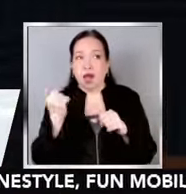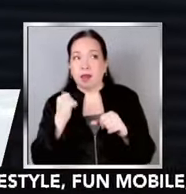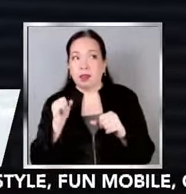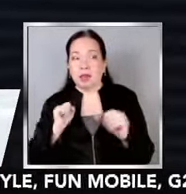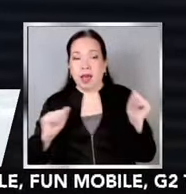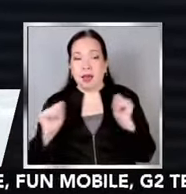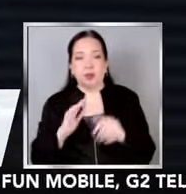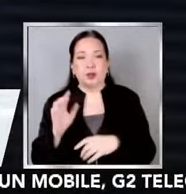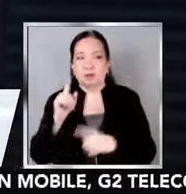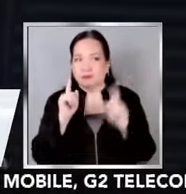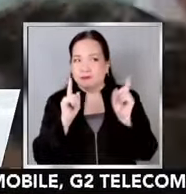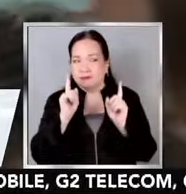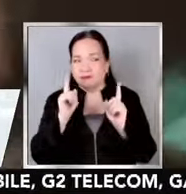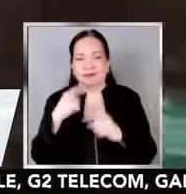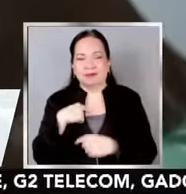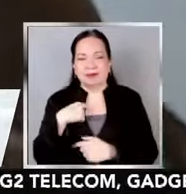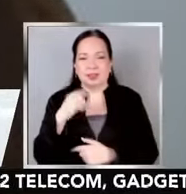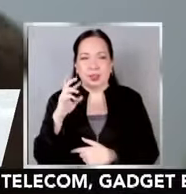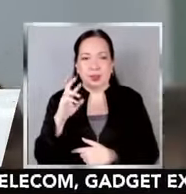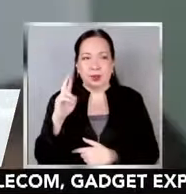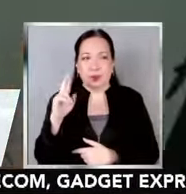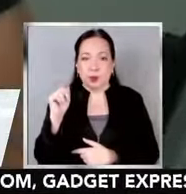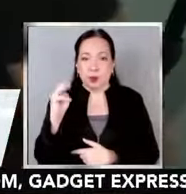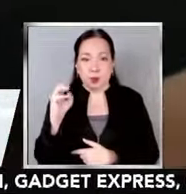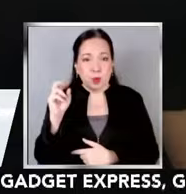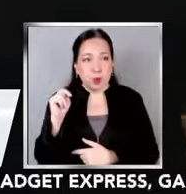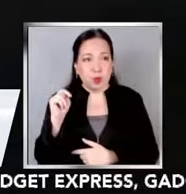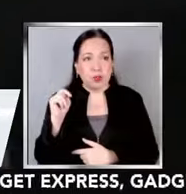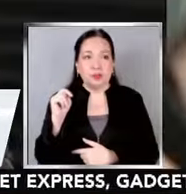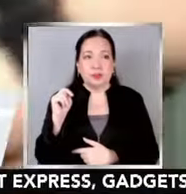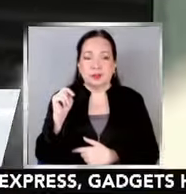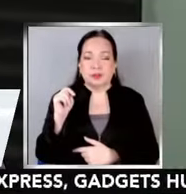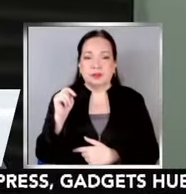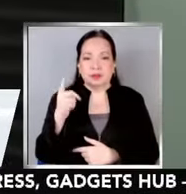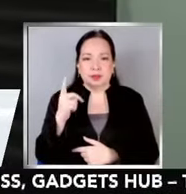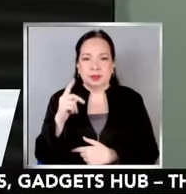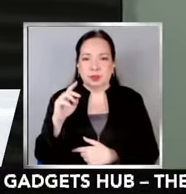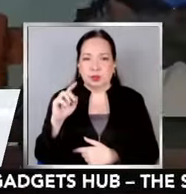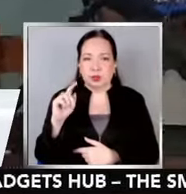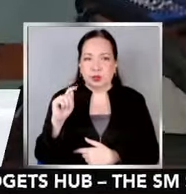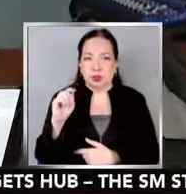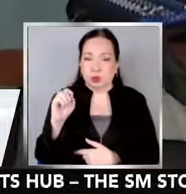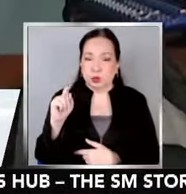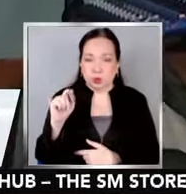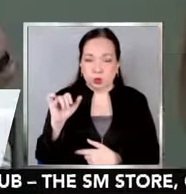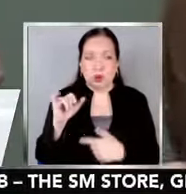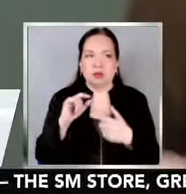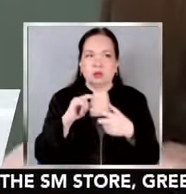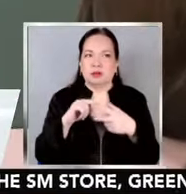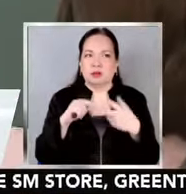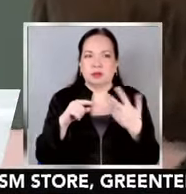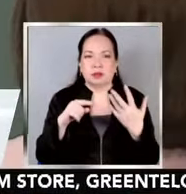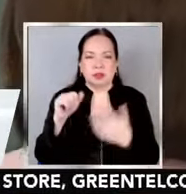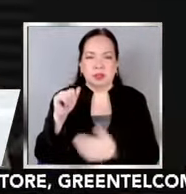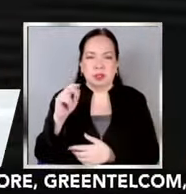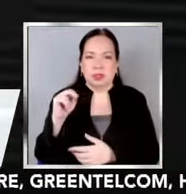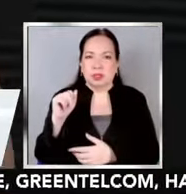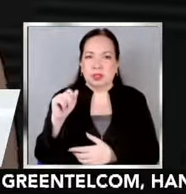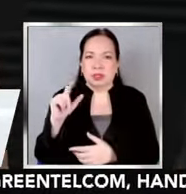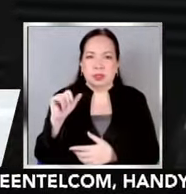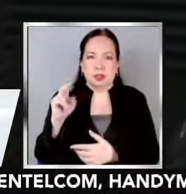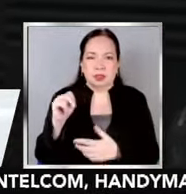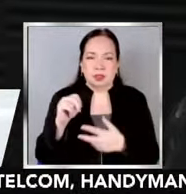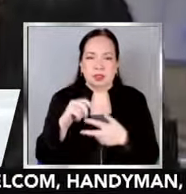Concepcion, Mon Confiado, Kokoy De Santos, Royce Cabrera, Kaloy Tingkungko, Annalyn Baro, Migs Villasis,